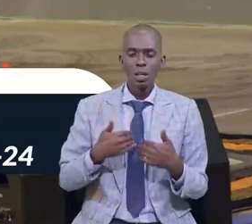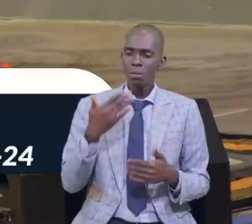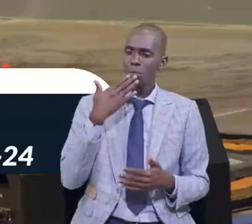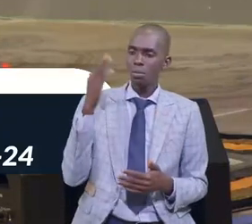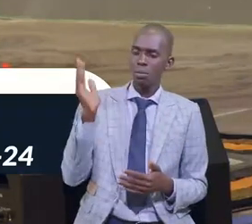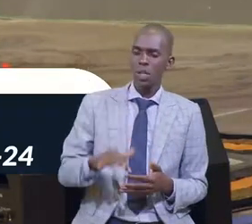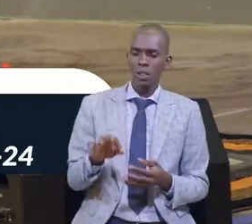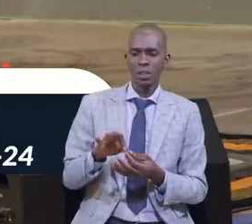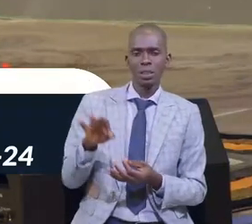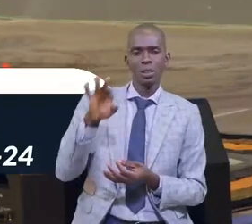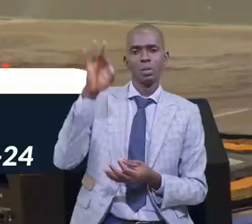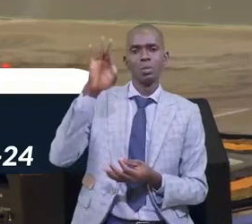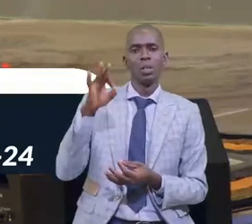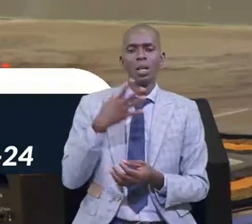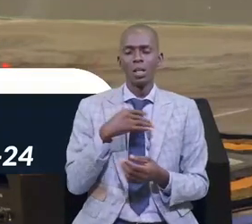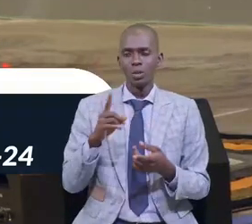morts.